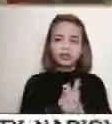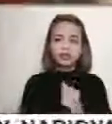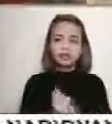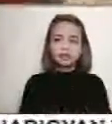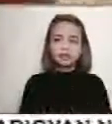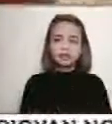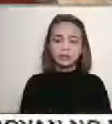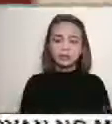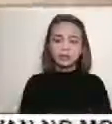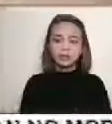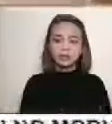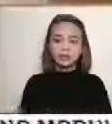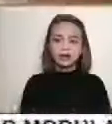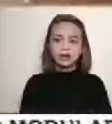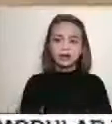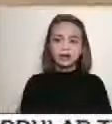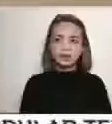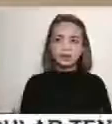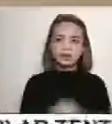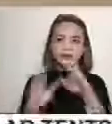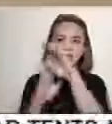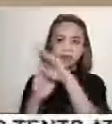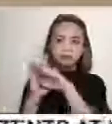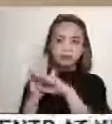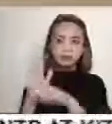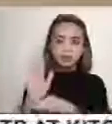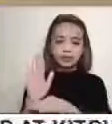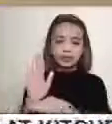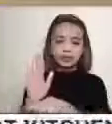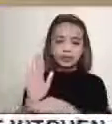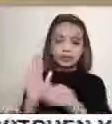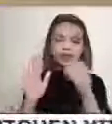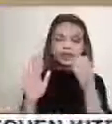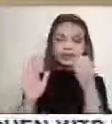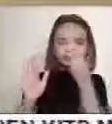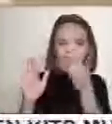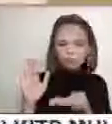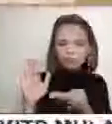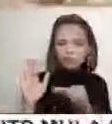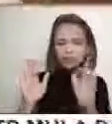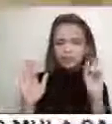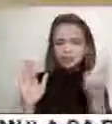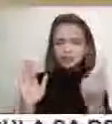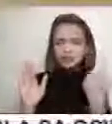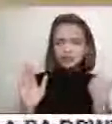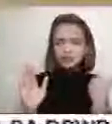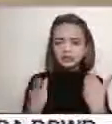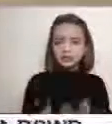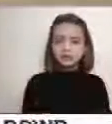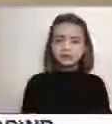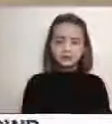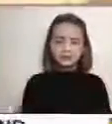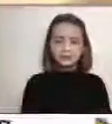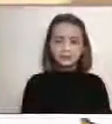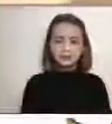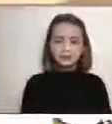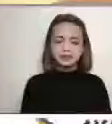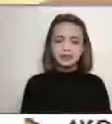rin pinalampas ng mga magulang ang pagkakataon na mamasyal kasama ng kanilang mga anak. Narito ang kanilang pahayag.